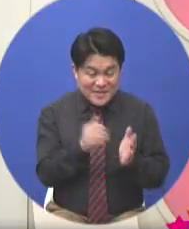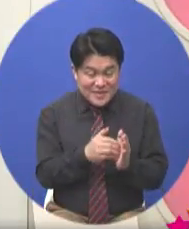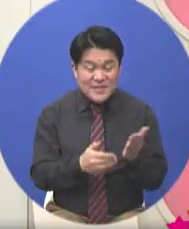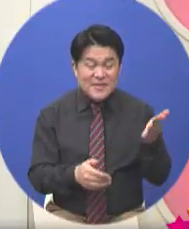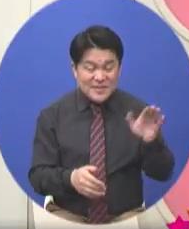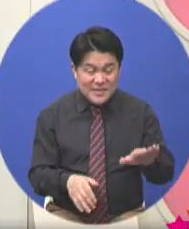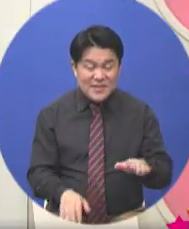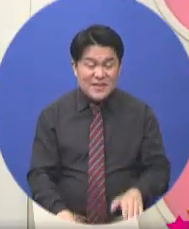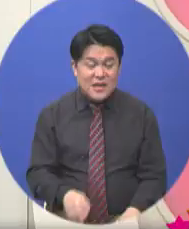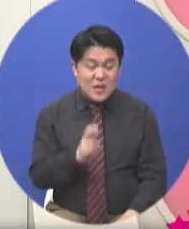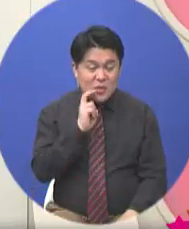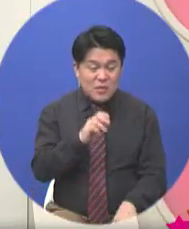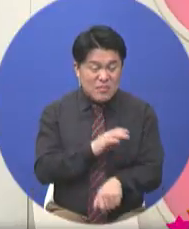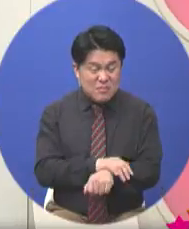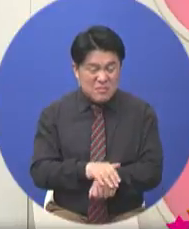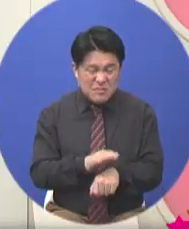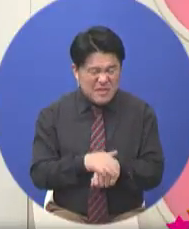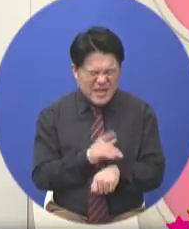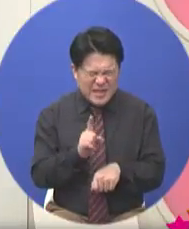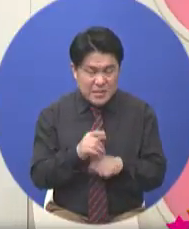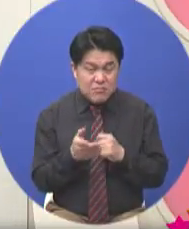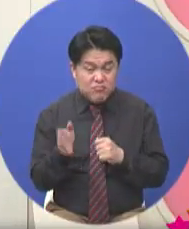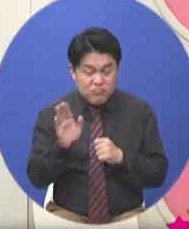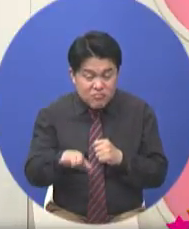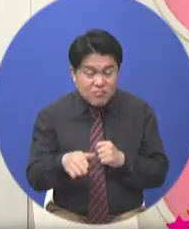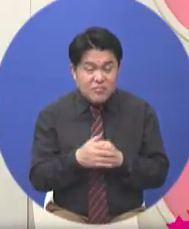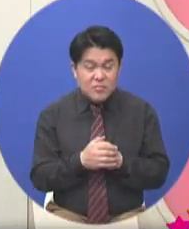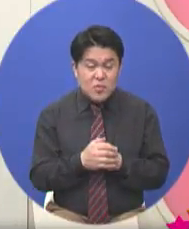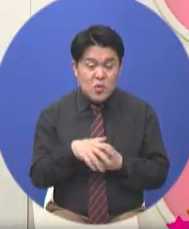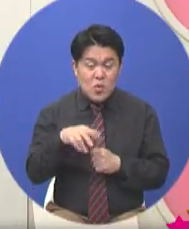됐는데 뭐 노래는 잘 못합니다. 못하지만 그